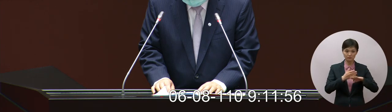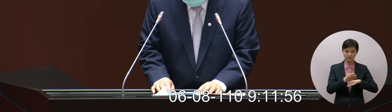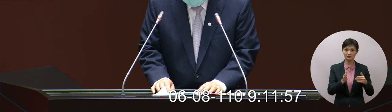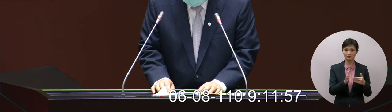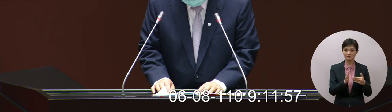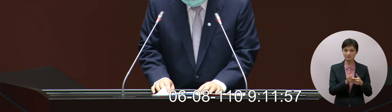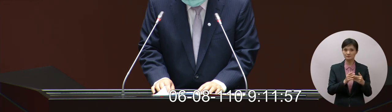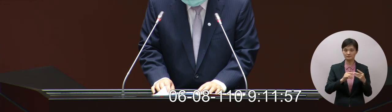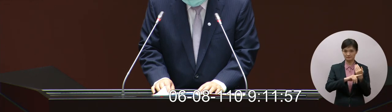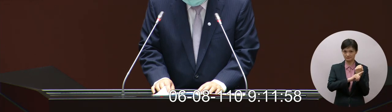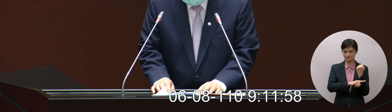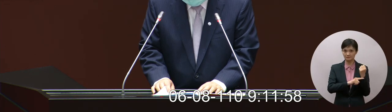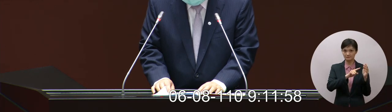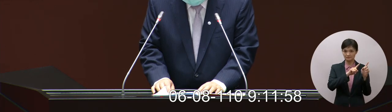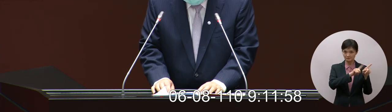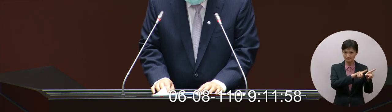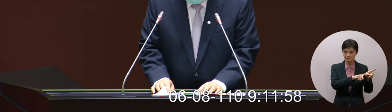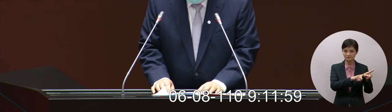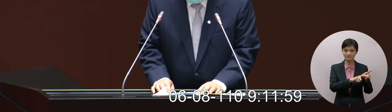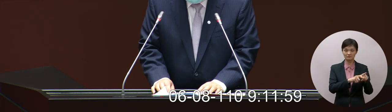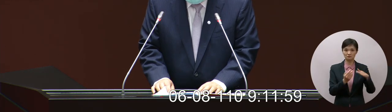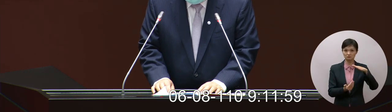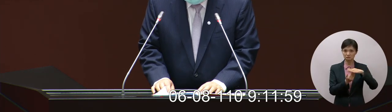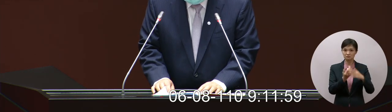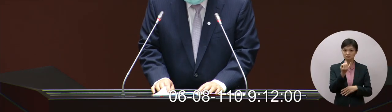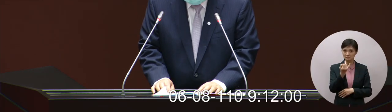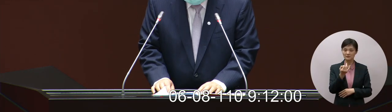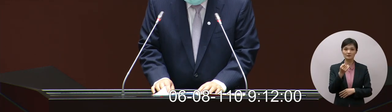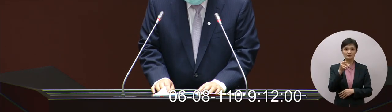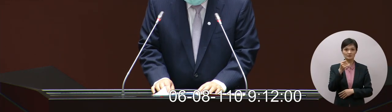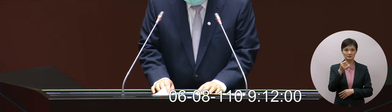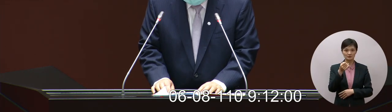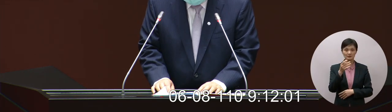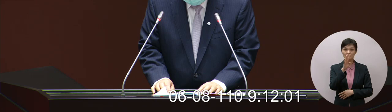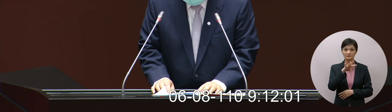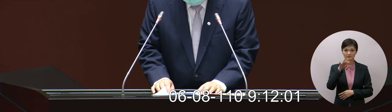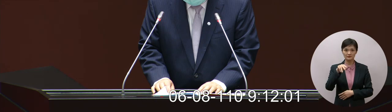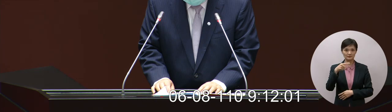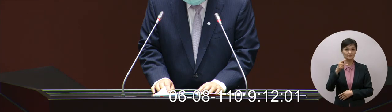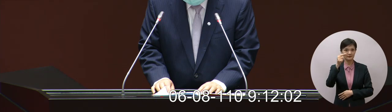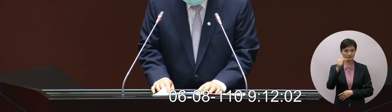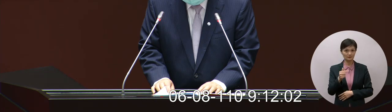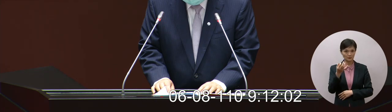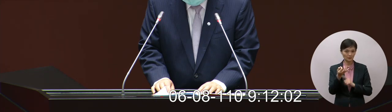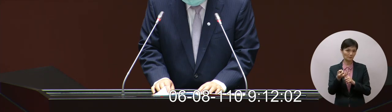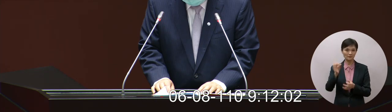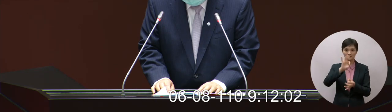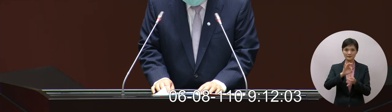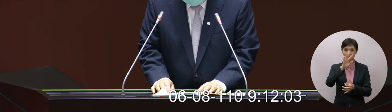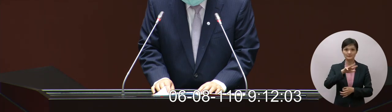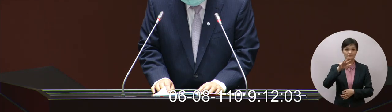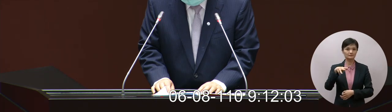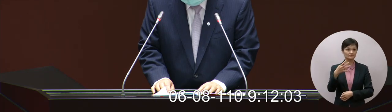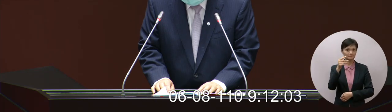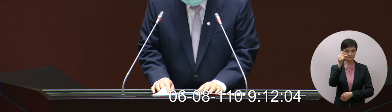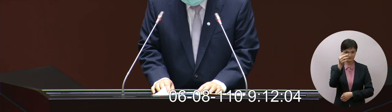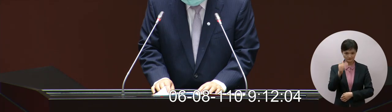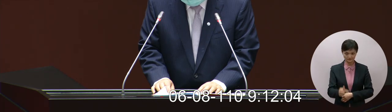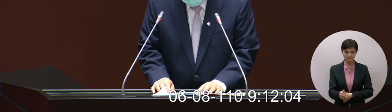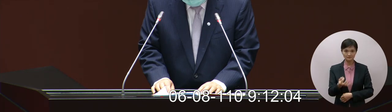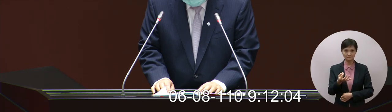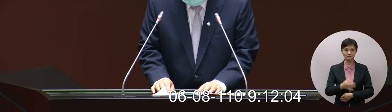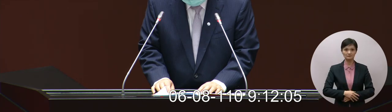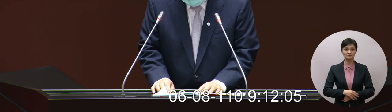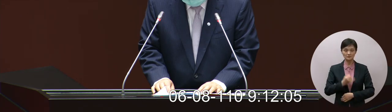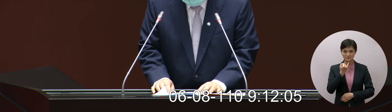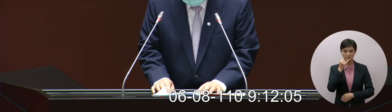文规定，所需经费上限由新台币4200亿元提高为8400亿元，得视疫情